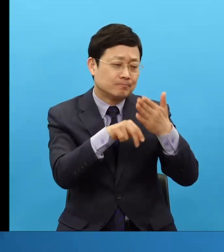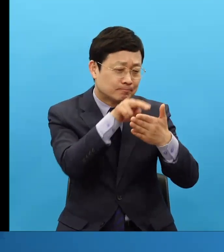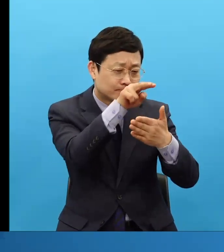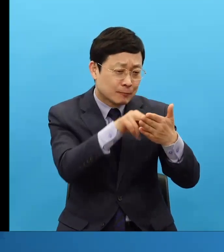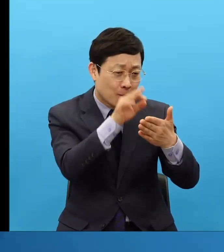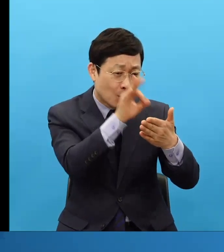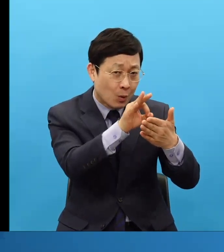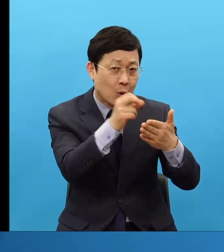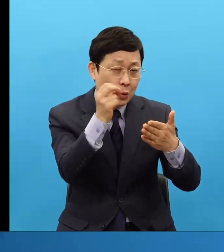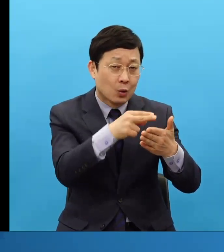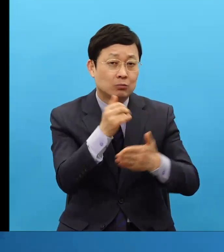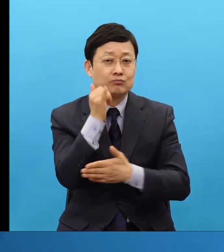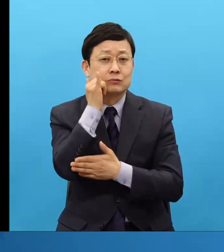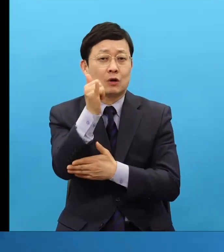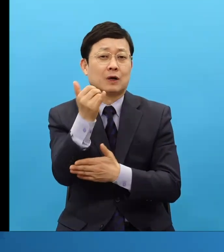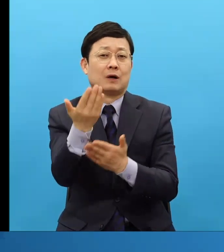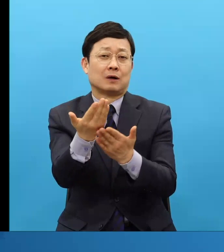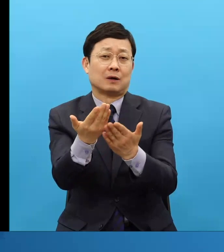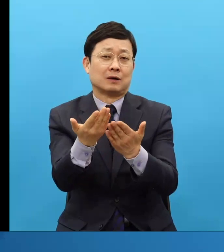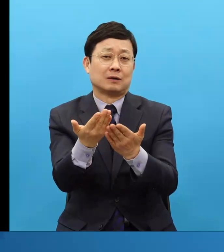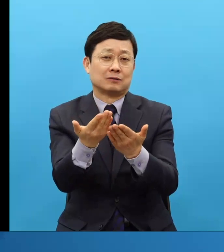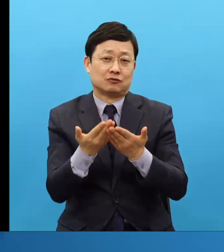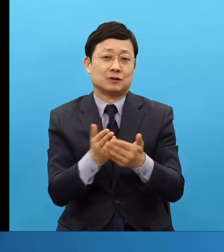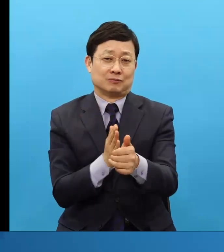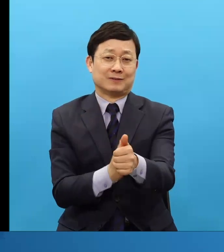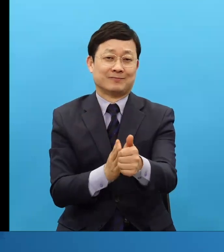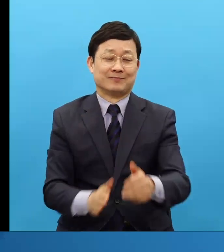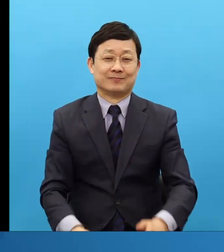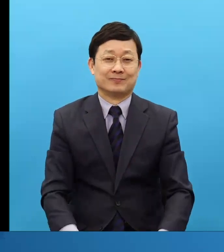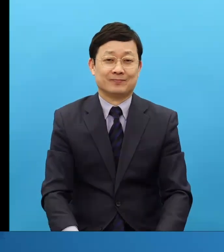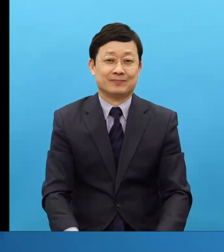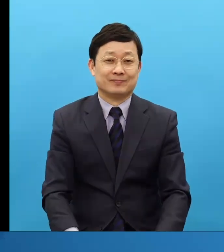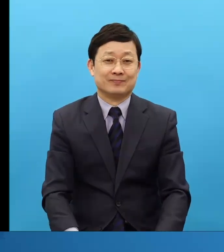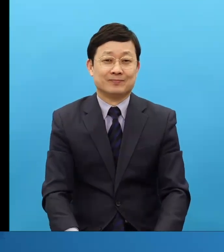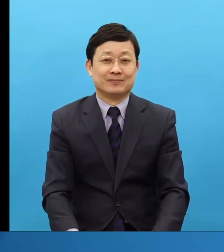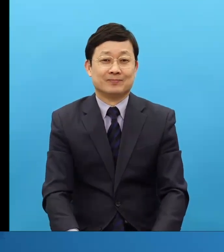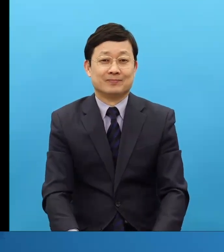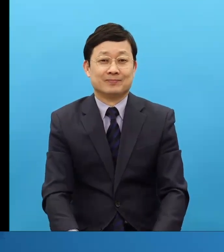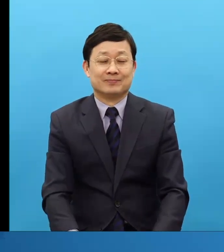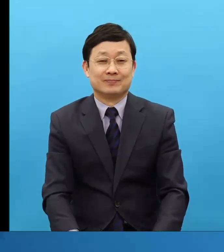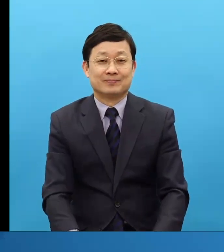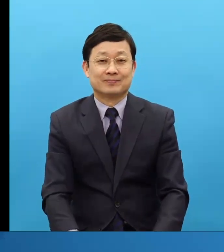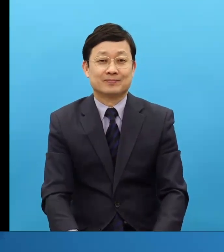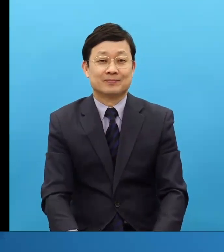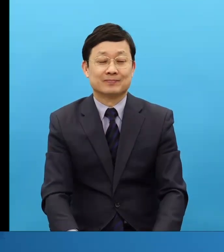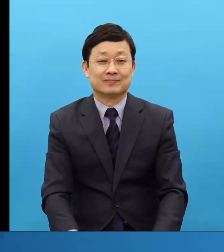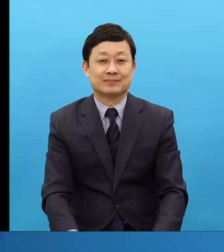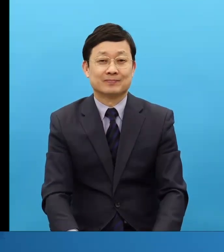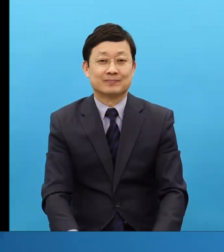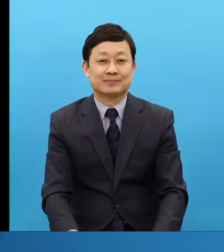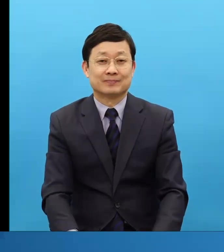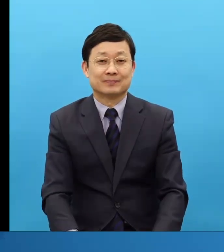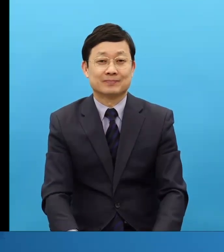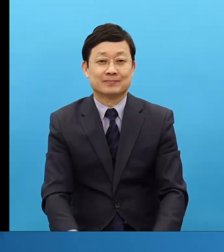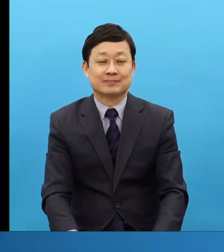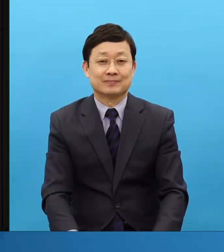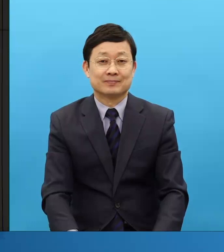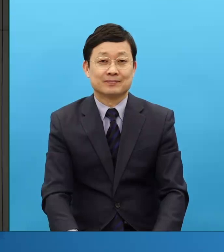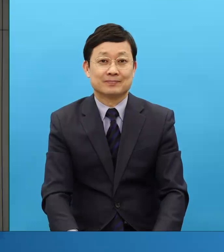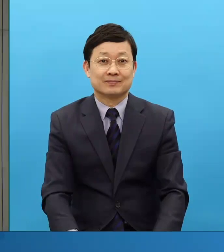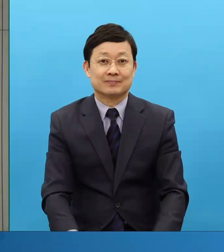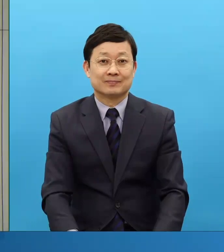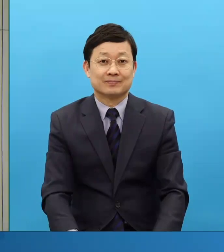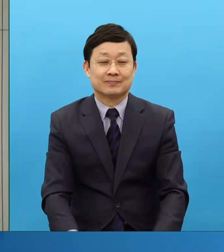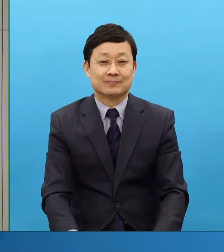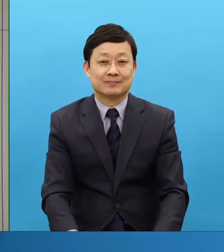연락해 주시기 바랍니다. If you have any questions, please refer to the church officer's graduate school website or contact us at the administration's office.